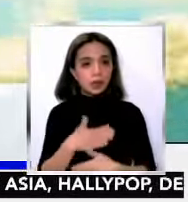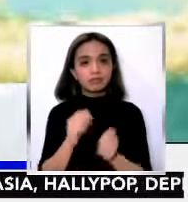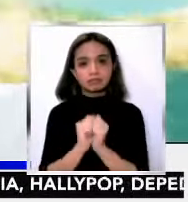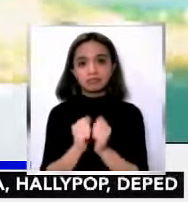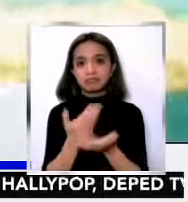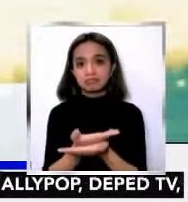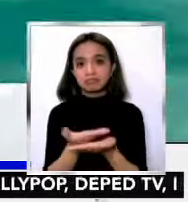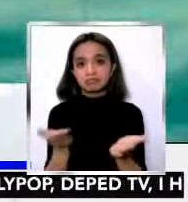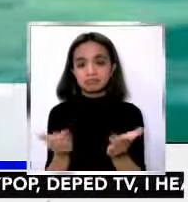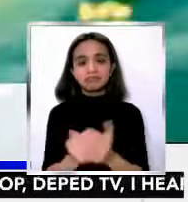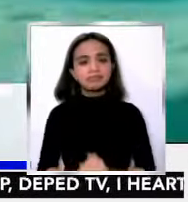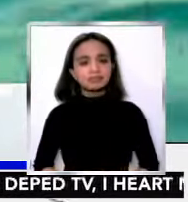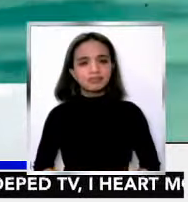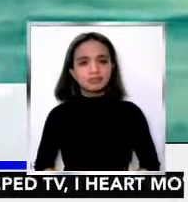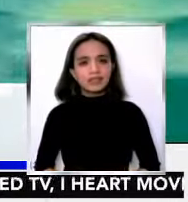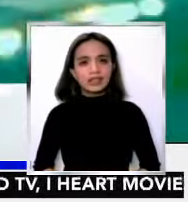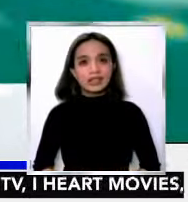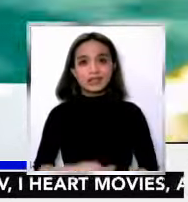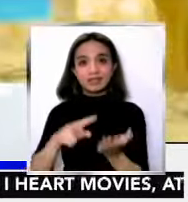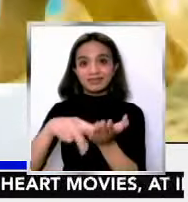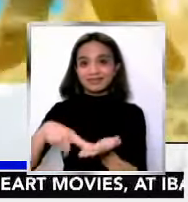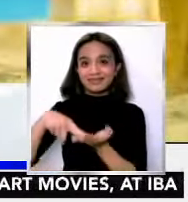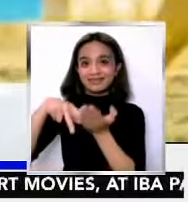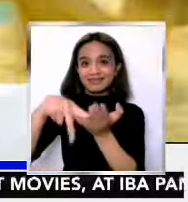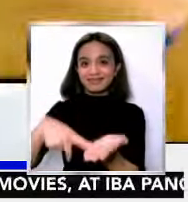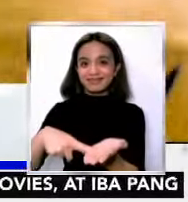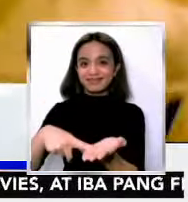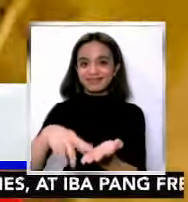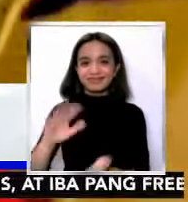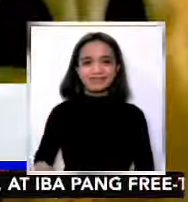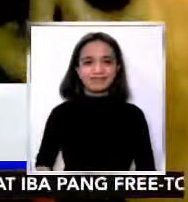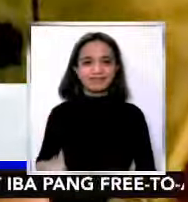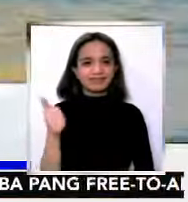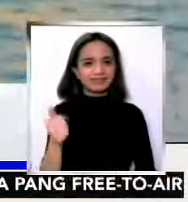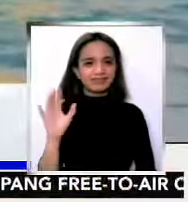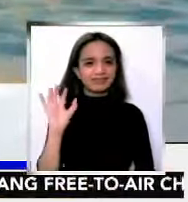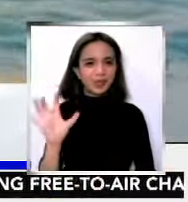Bida ang surfing dog na si Tuna.